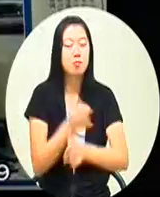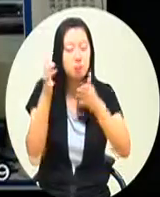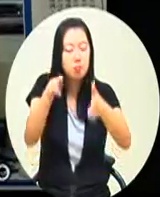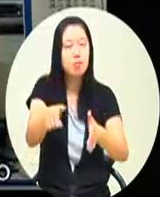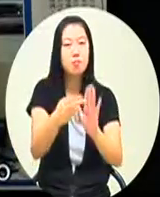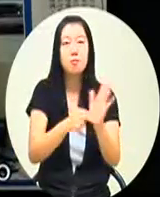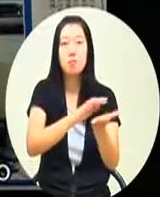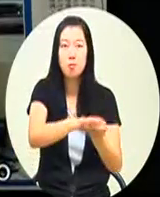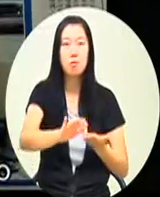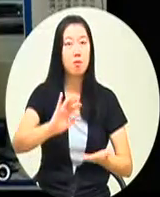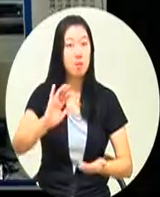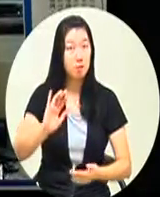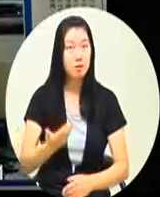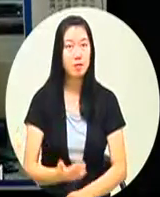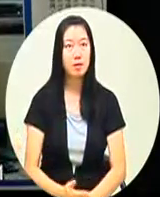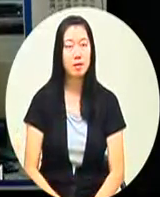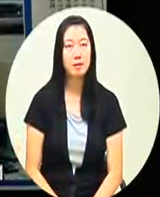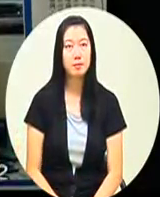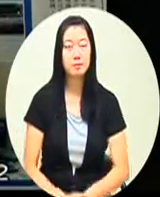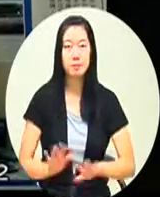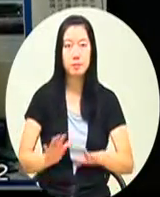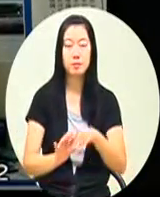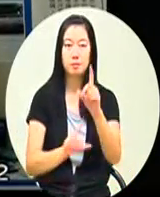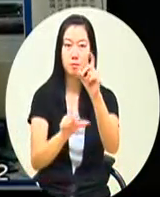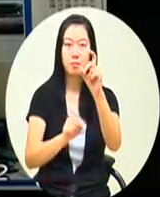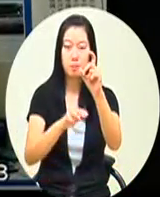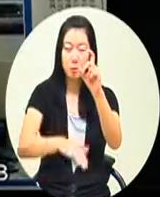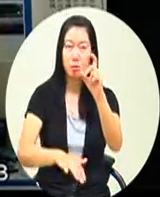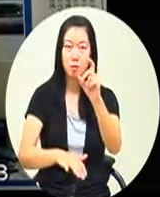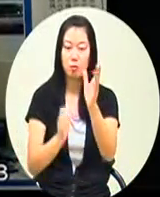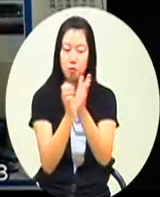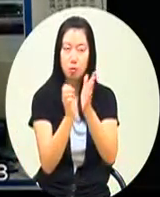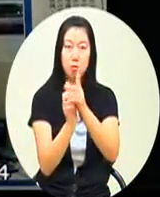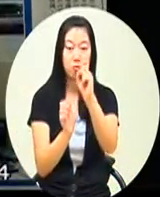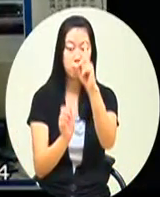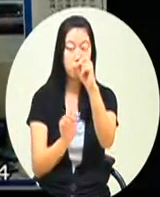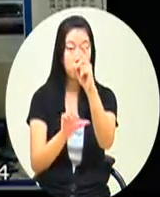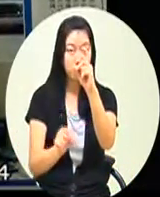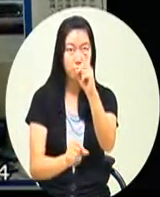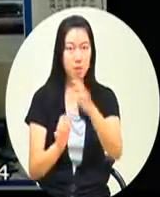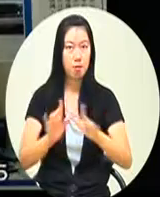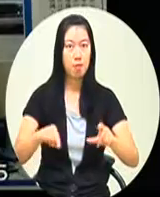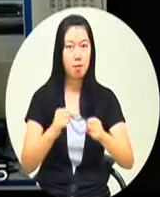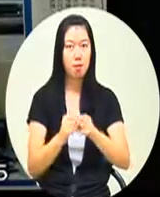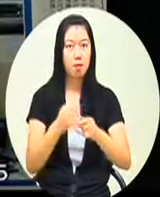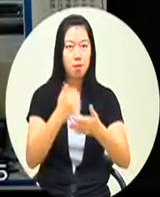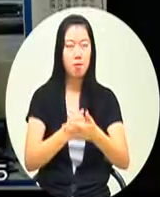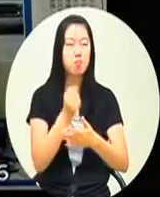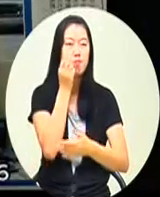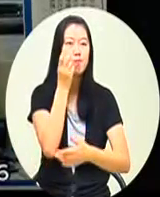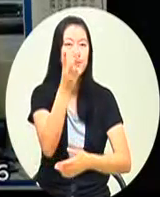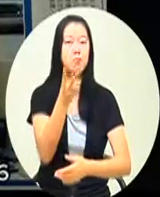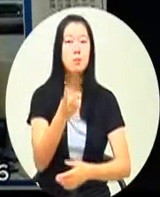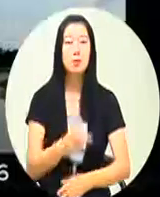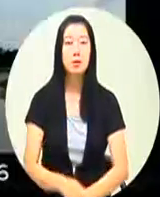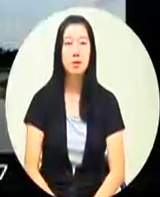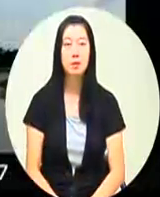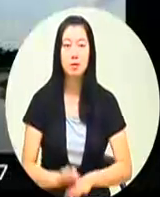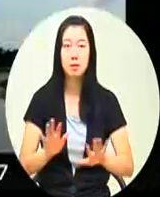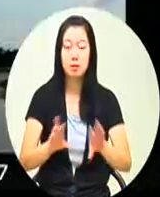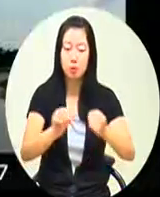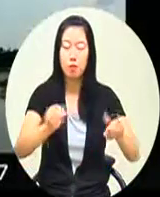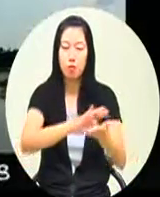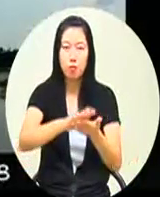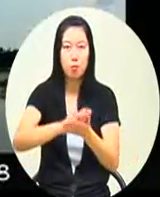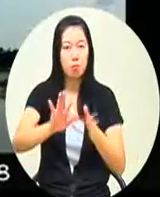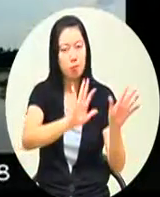啦，哈。可是现在已经十月下旬，快十一月了啦，哈。那这今年剩两个月的时间，今年的清淤的状况的确